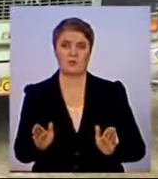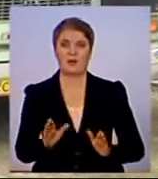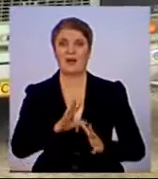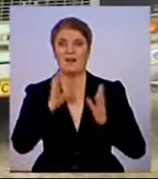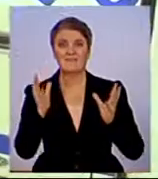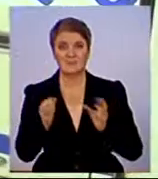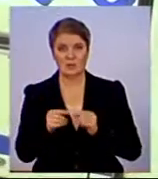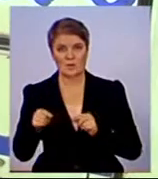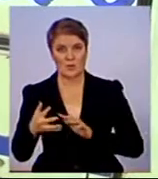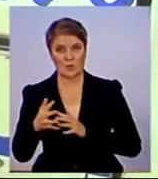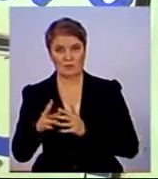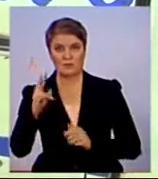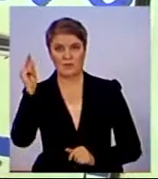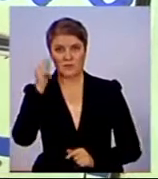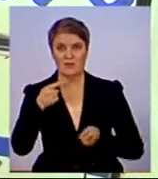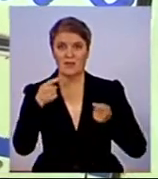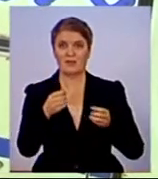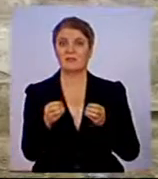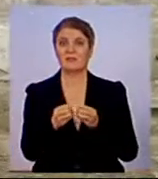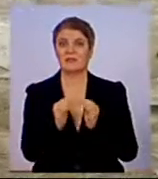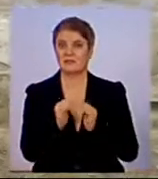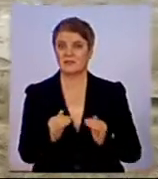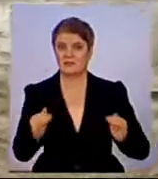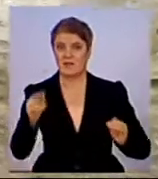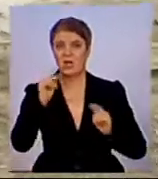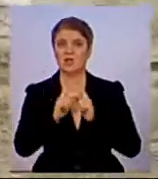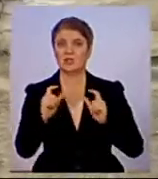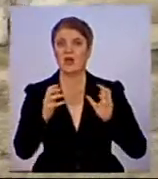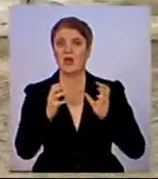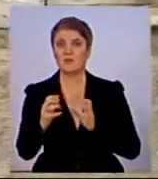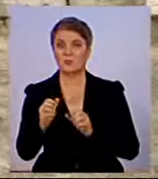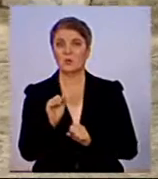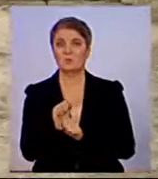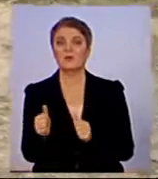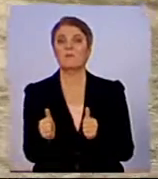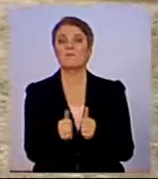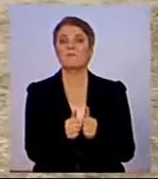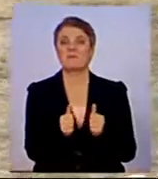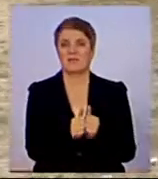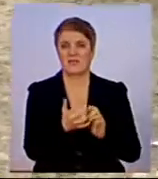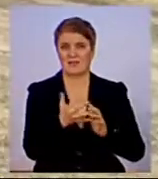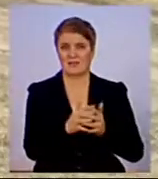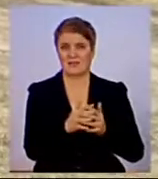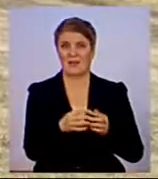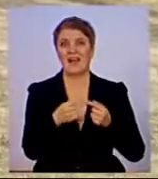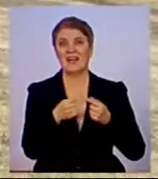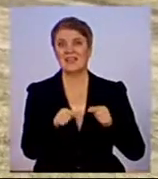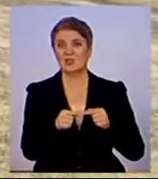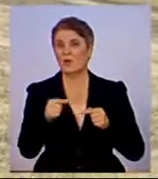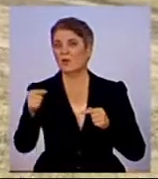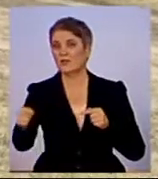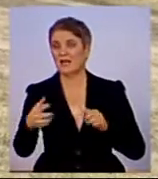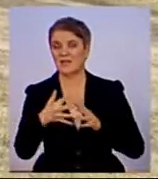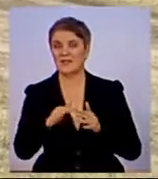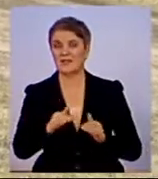сусідньої Дігтярівки на навчання їздять 10 дітей. Шкільний автобус зупиняється біля села. З іншого кінця села діти йдуть до